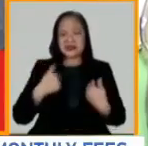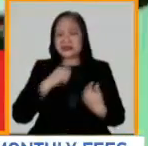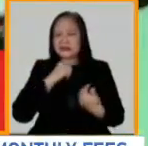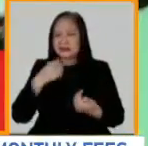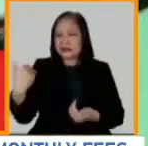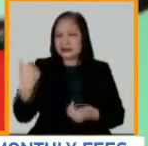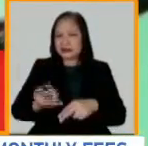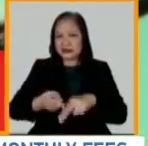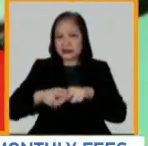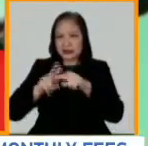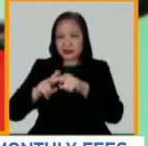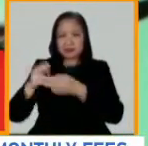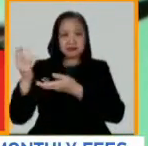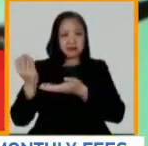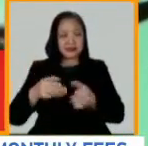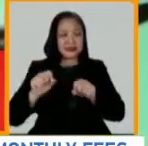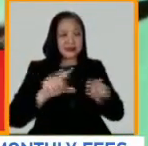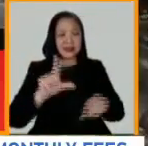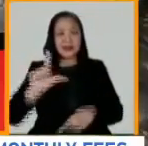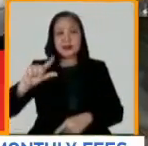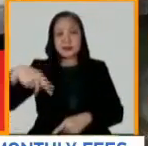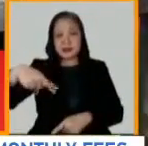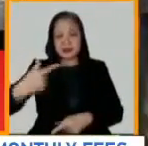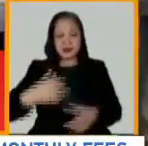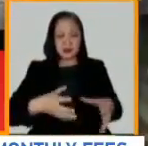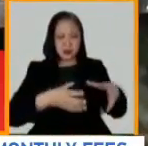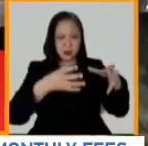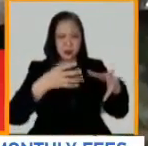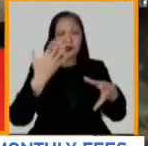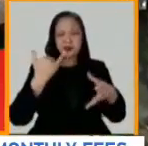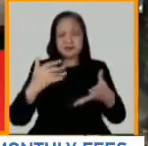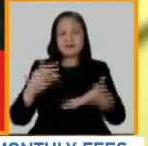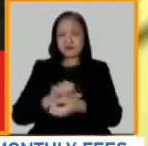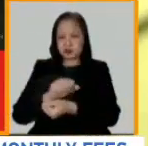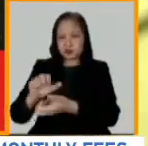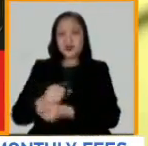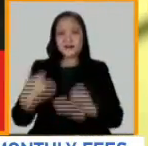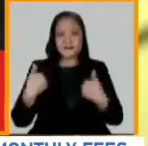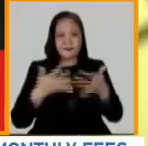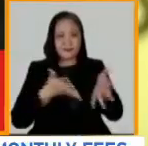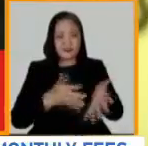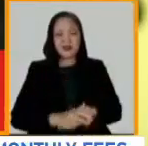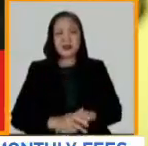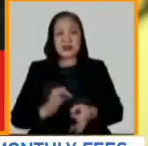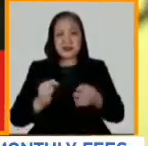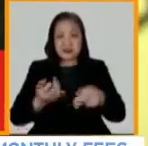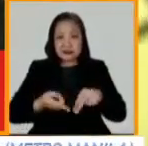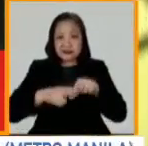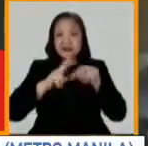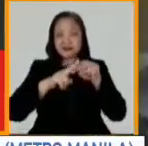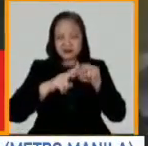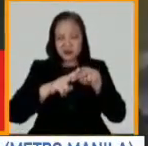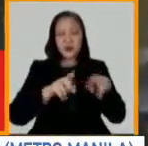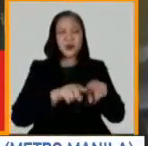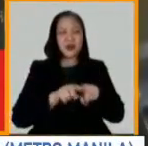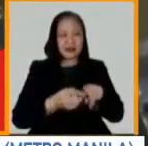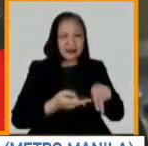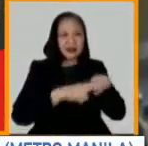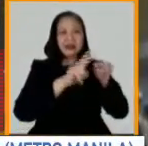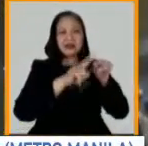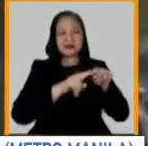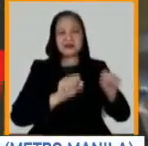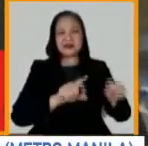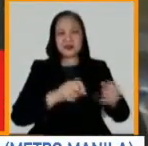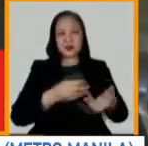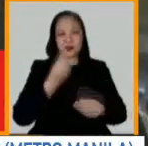LPG dahil inuubos pa ang mga stock. Pero kapag nagtaas na, posibleng bagyang tumaas ang presyo ng kanilang paninda. Siguro po, baka ganun